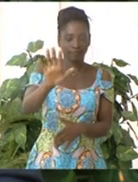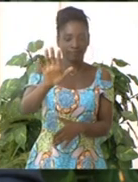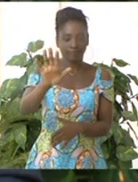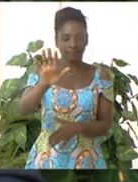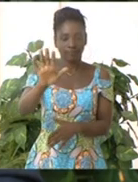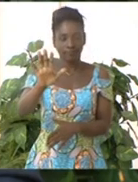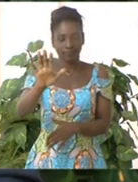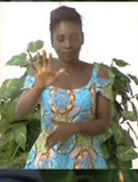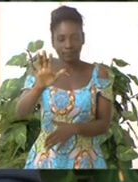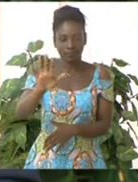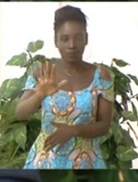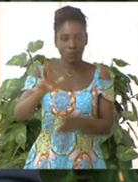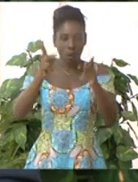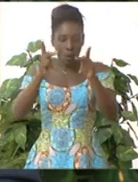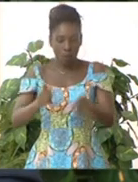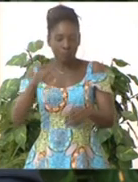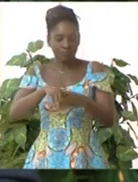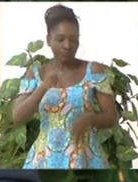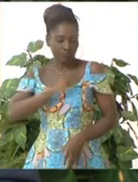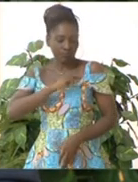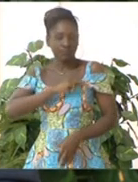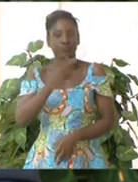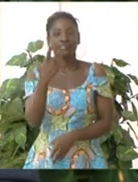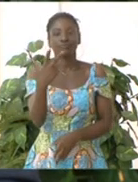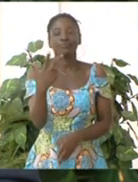personnel d'astreinte trois